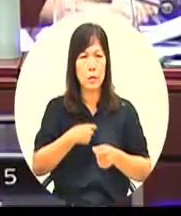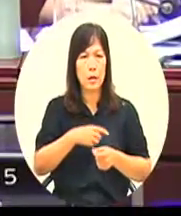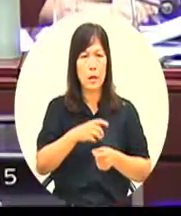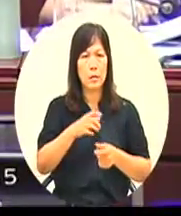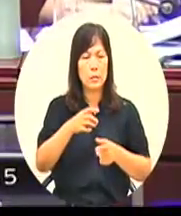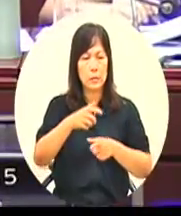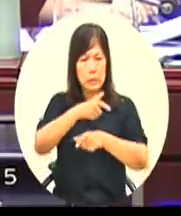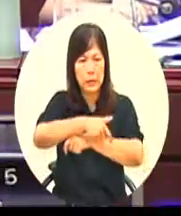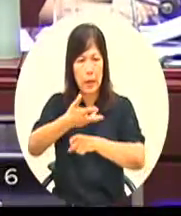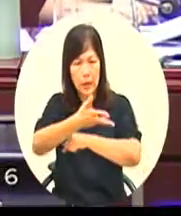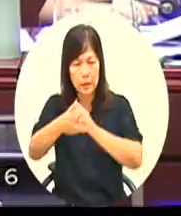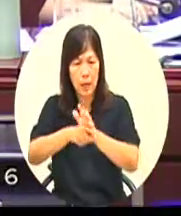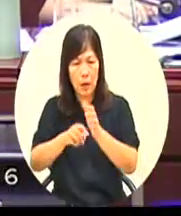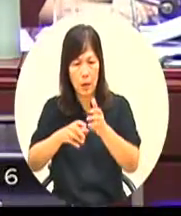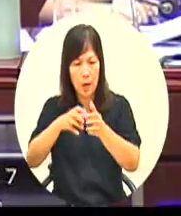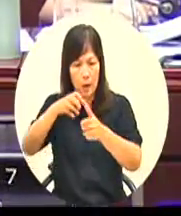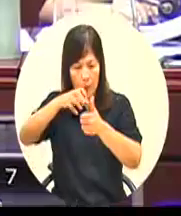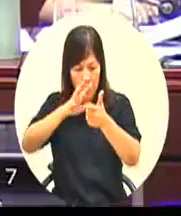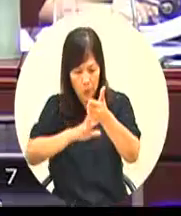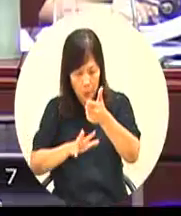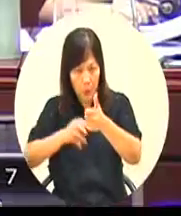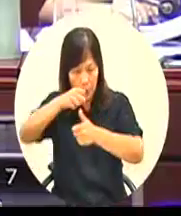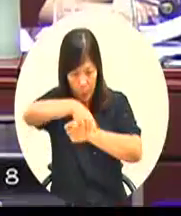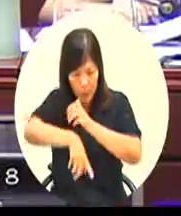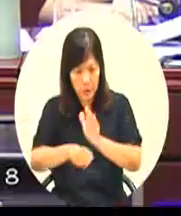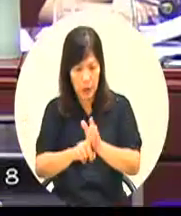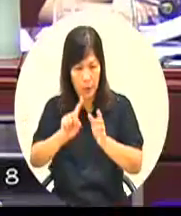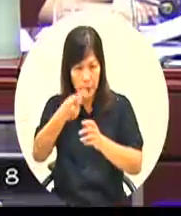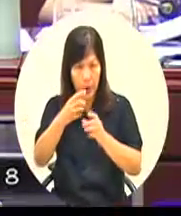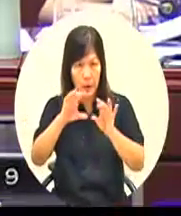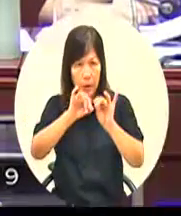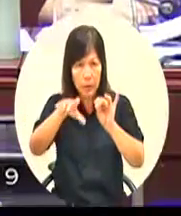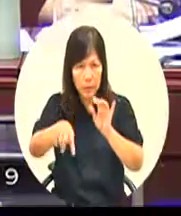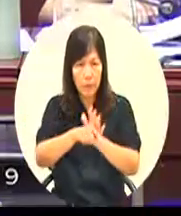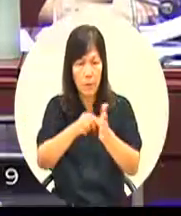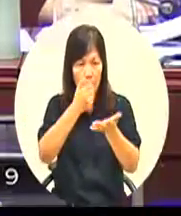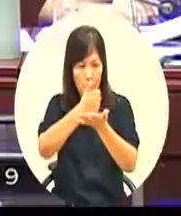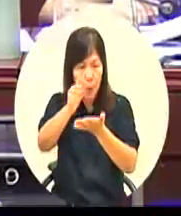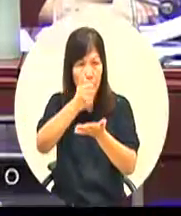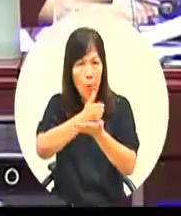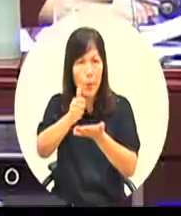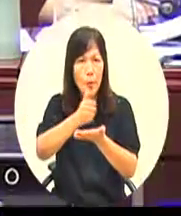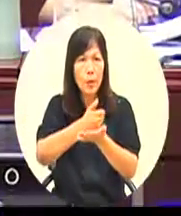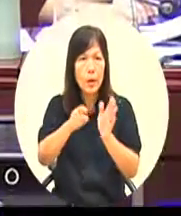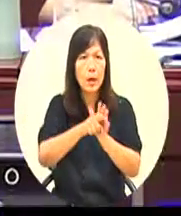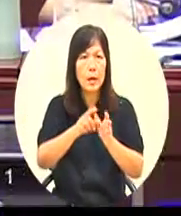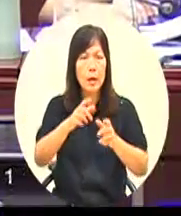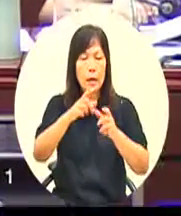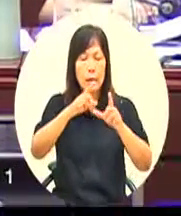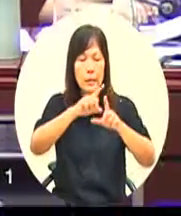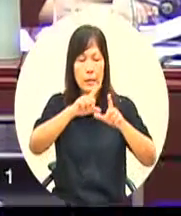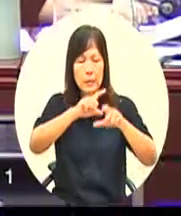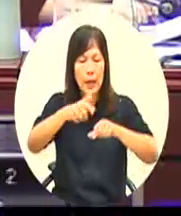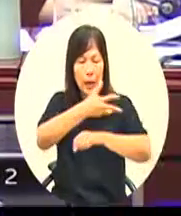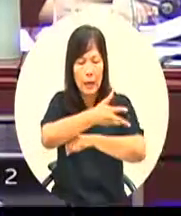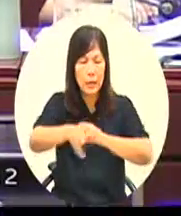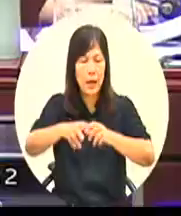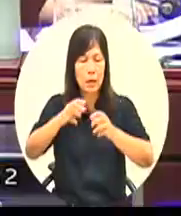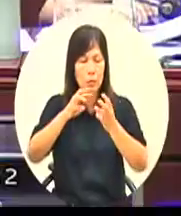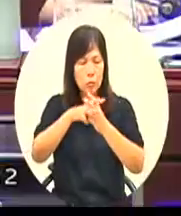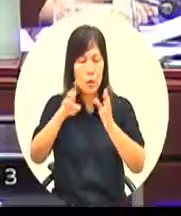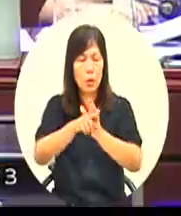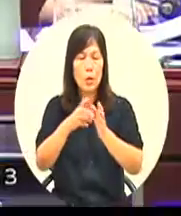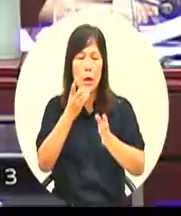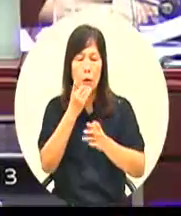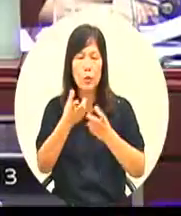岛语系的一个重要的一个发源地跟输出，往这个大洋洲走哦，其实很多语言都相通